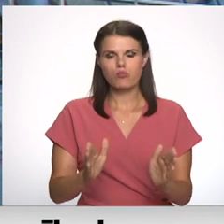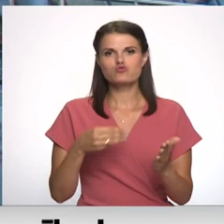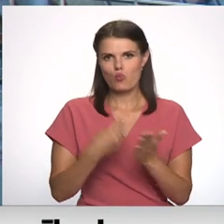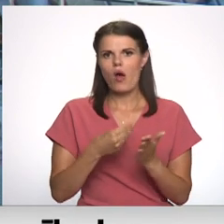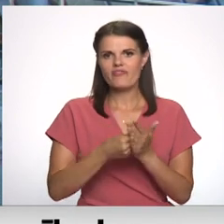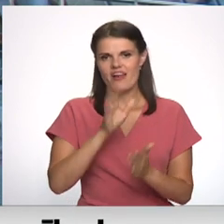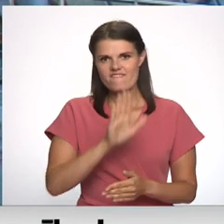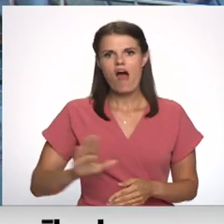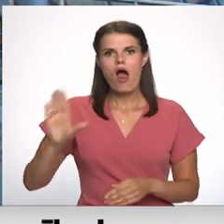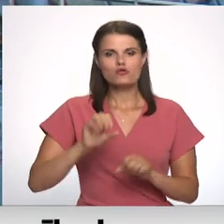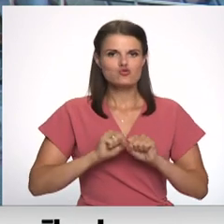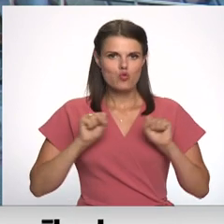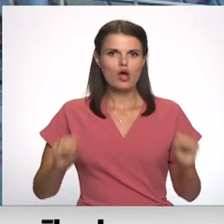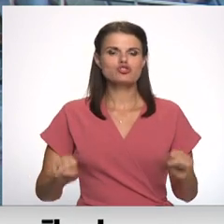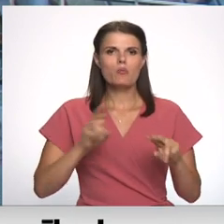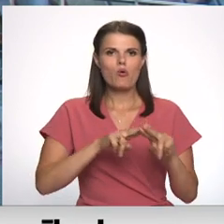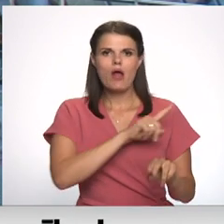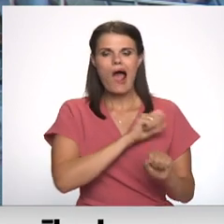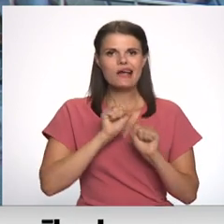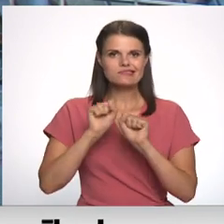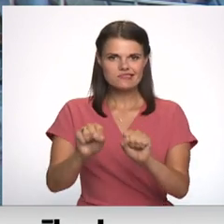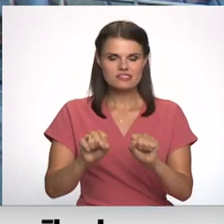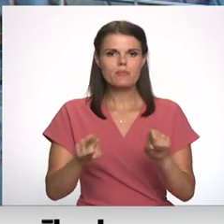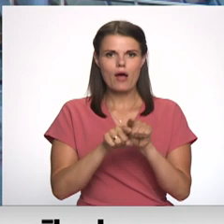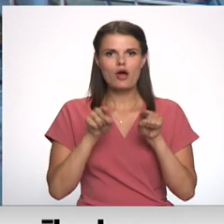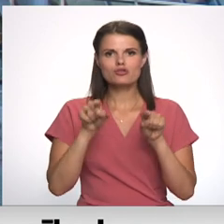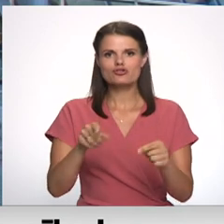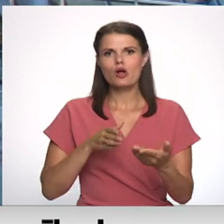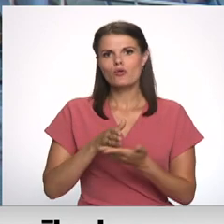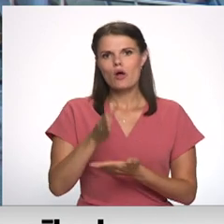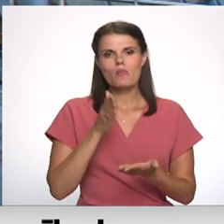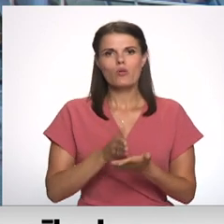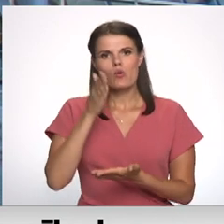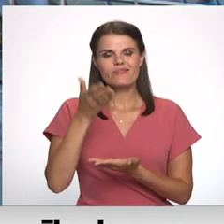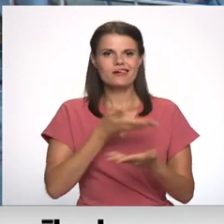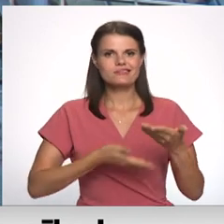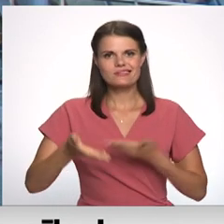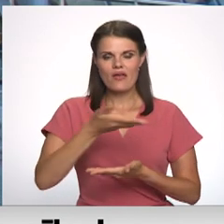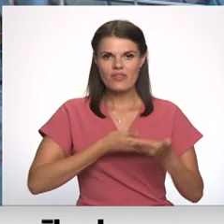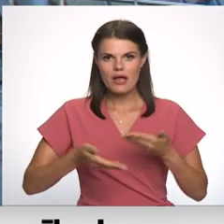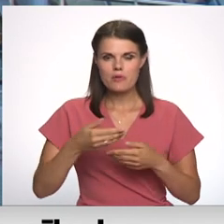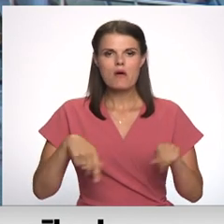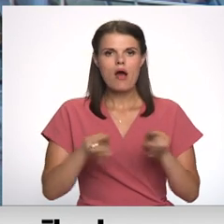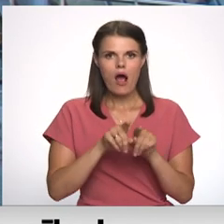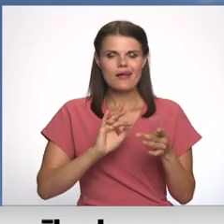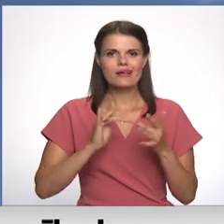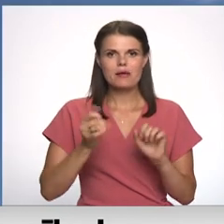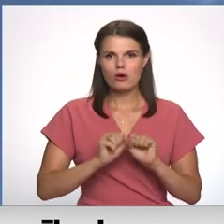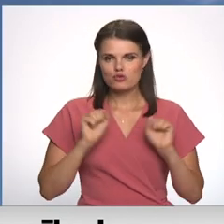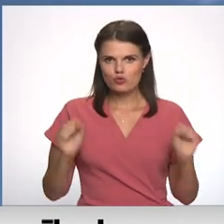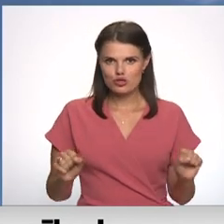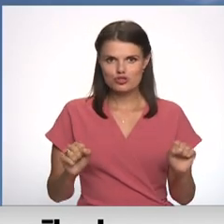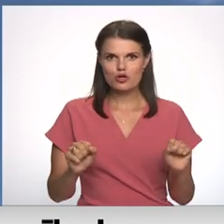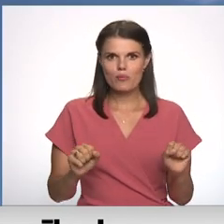liederīga valsts drošībai un aizsardzībai, jo mums arī šajā jomā notiek sadarbība, tostarp arī kiberdrošībai.